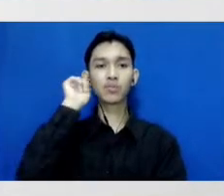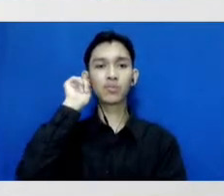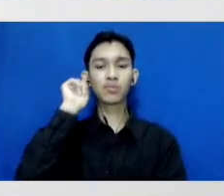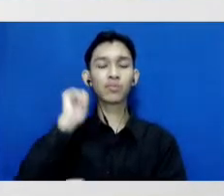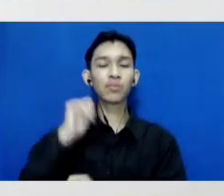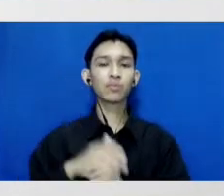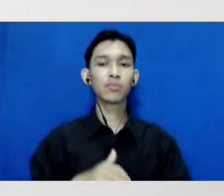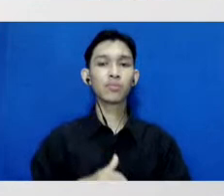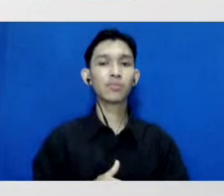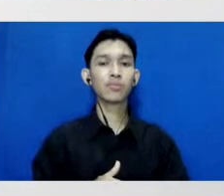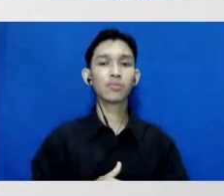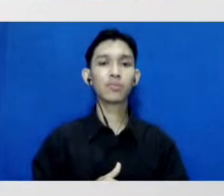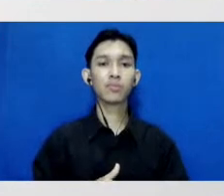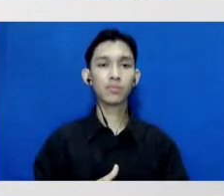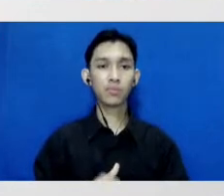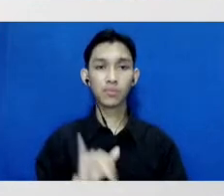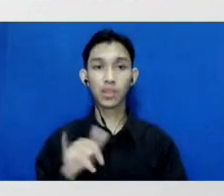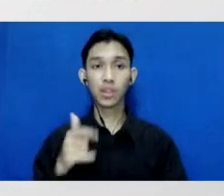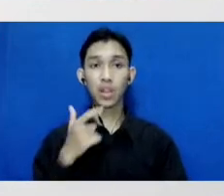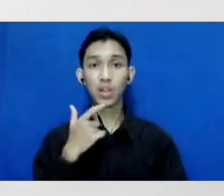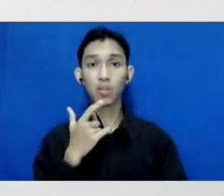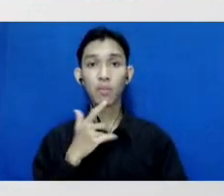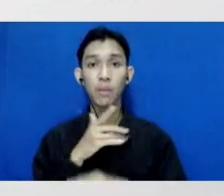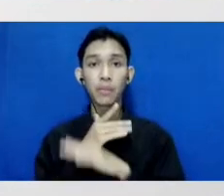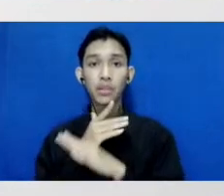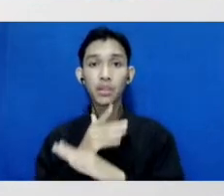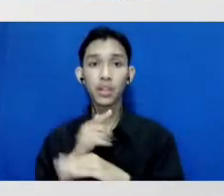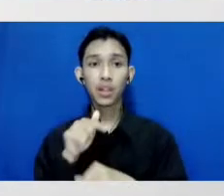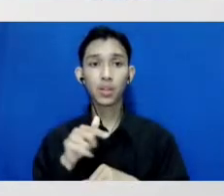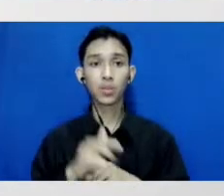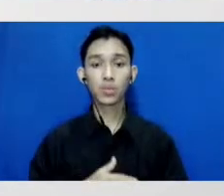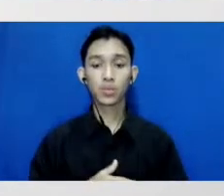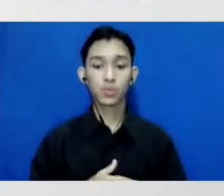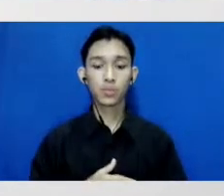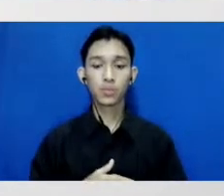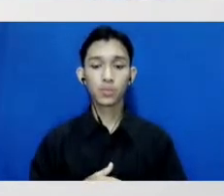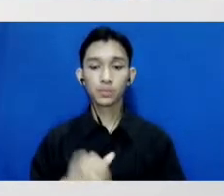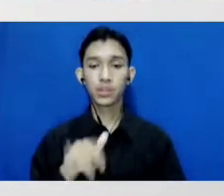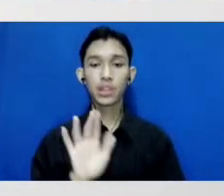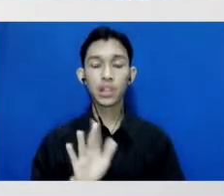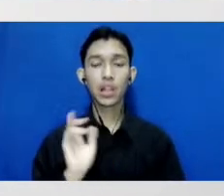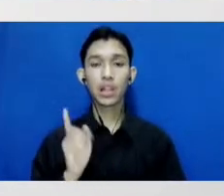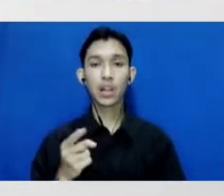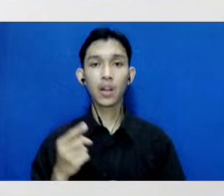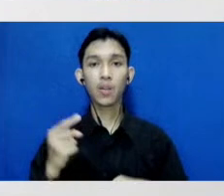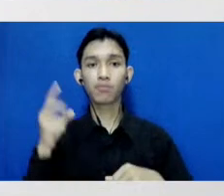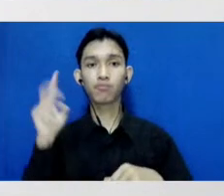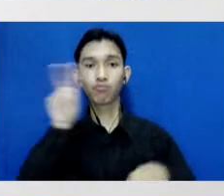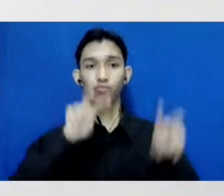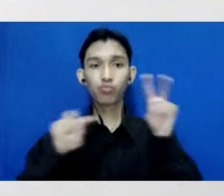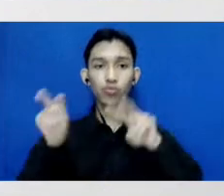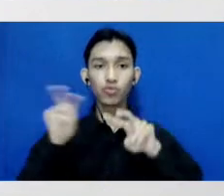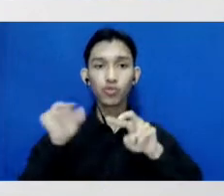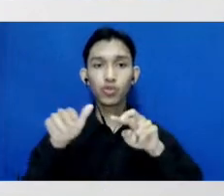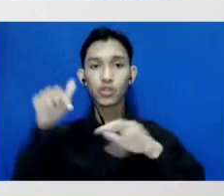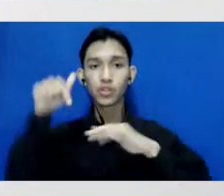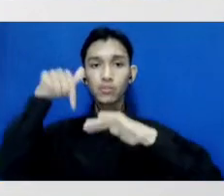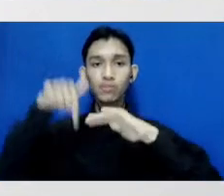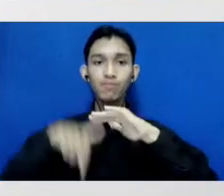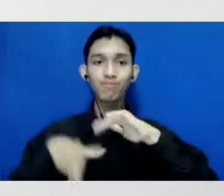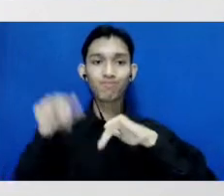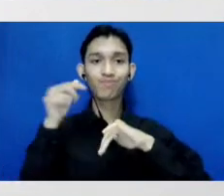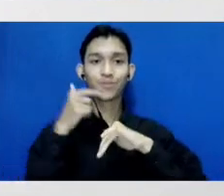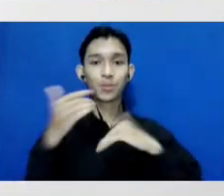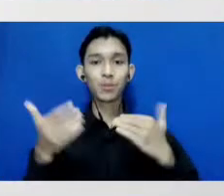Jadi kita coba untuk mencegah hal itu terjadi, sehingga akan ada monitoring yang lebih dalam lagi terhadap